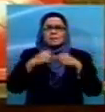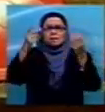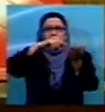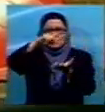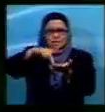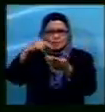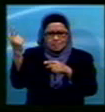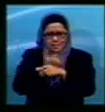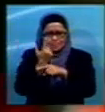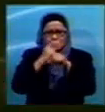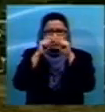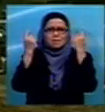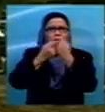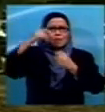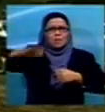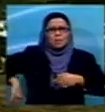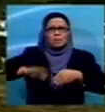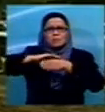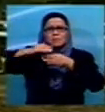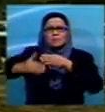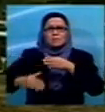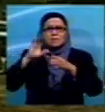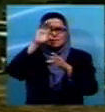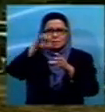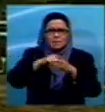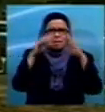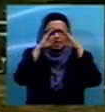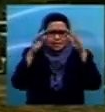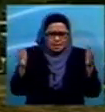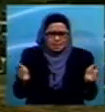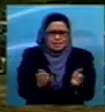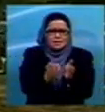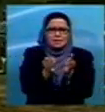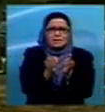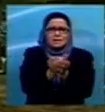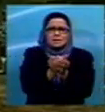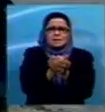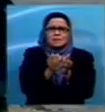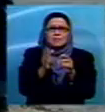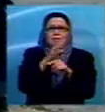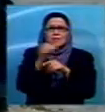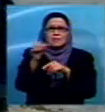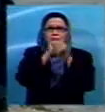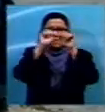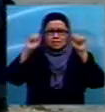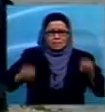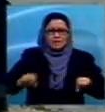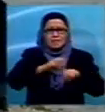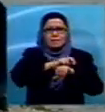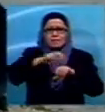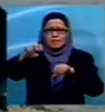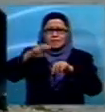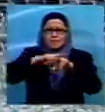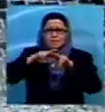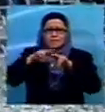untuk pasukan masih belum lagi lengkap termasuk bandar terkecil Cuiabá. Sistem angkutan kereta api turut menggusarkan penganjur